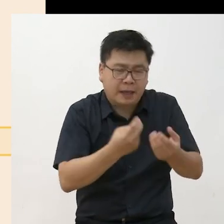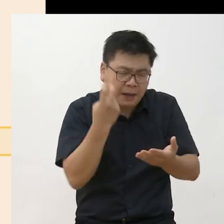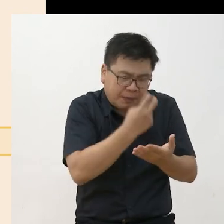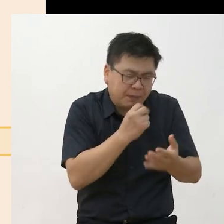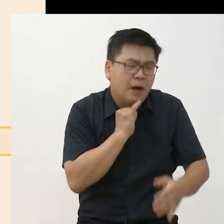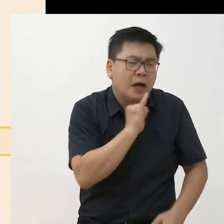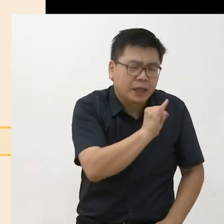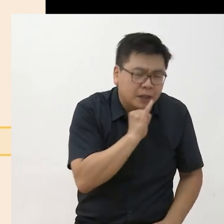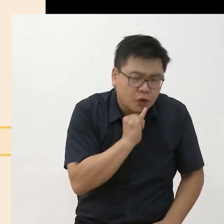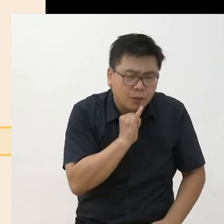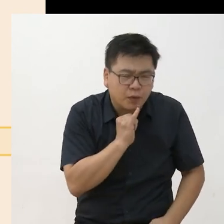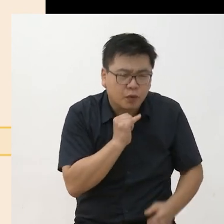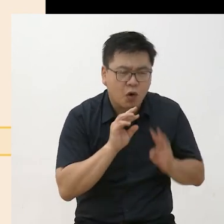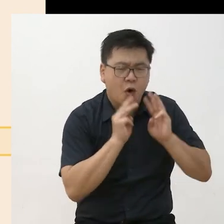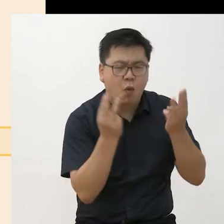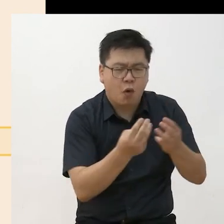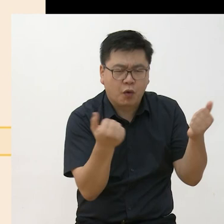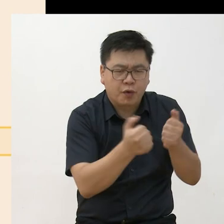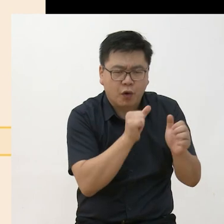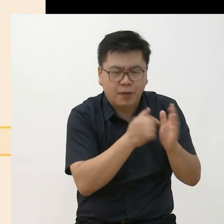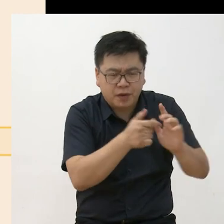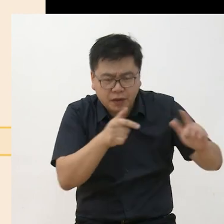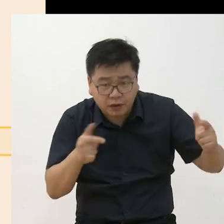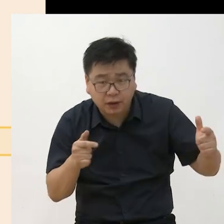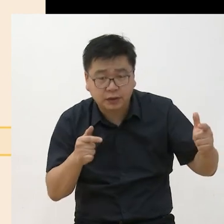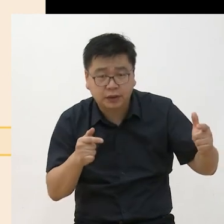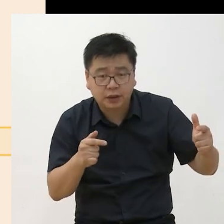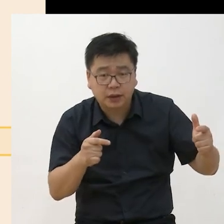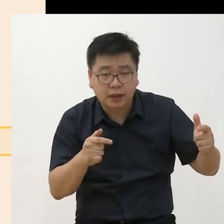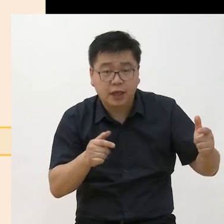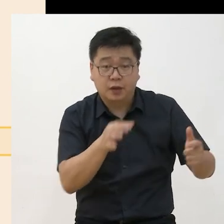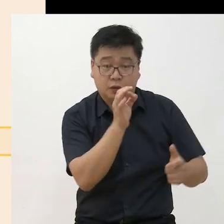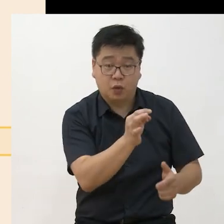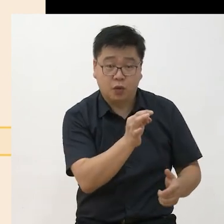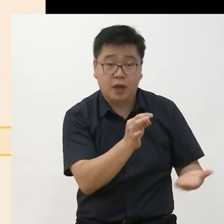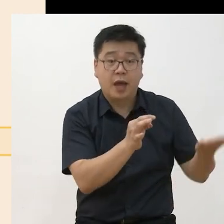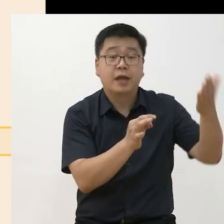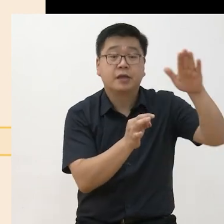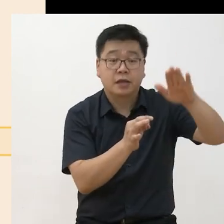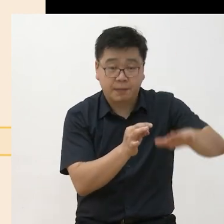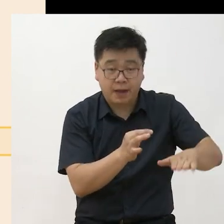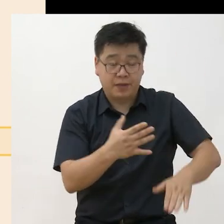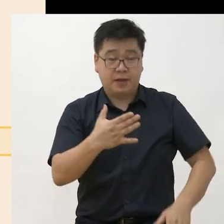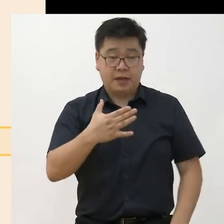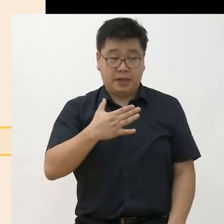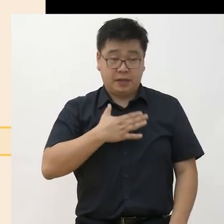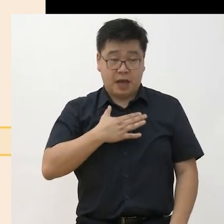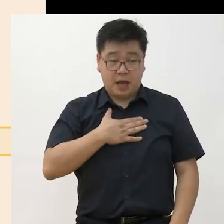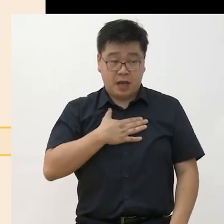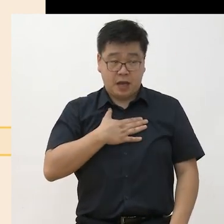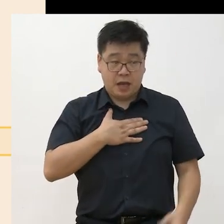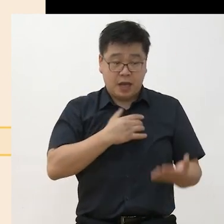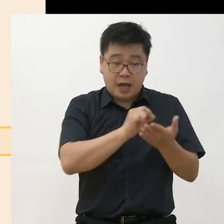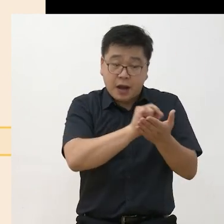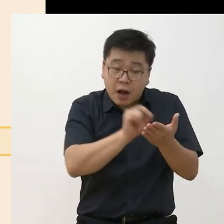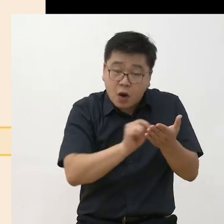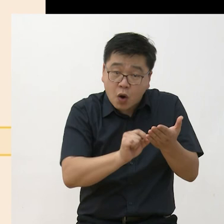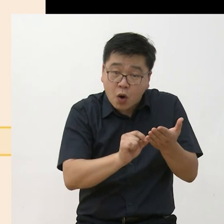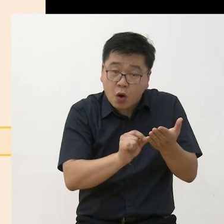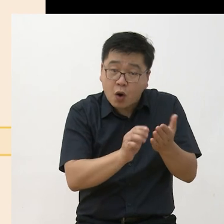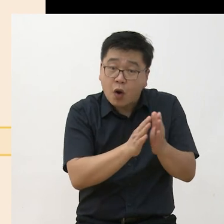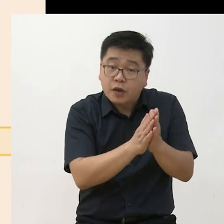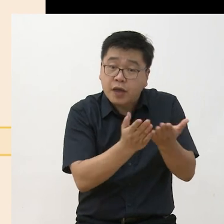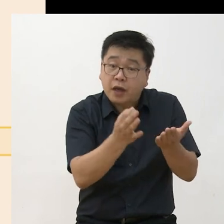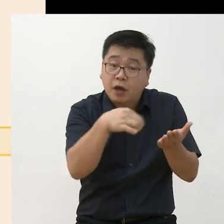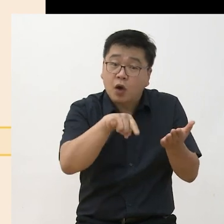인터뷰, 세미나, 워크숍 등의 활동 등 다양하게 할 수 있는데 다만 여기서는 본인의 집필 작품에 대한